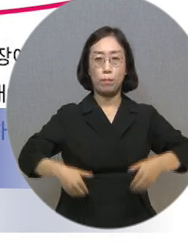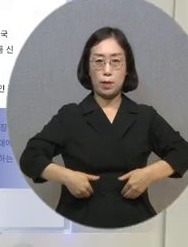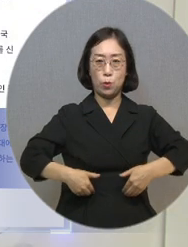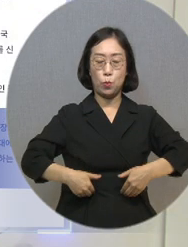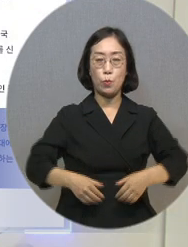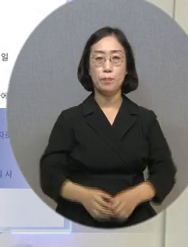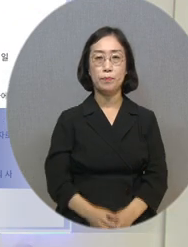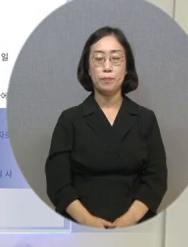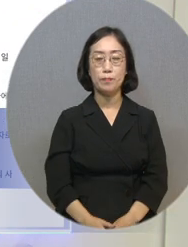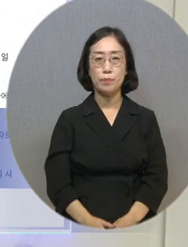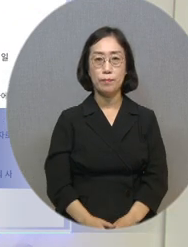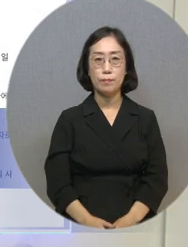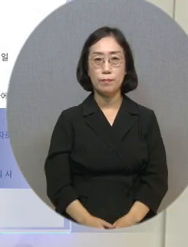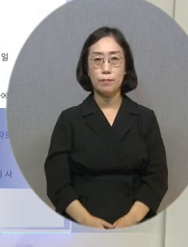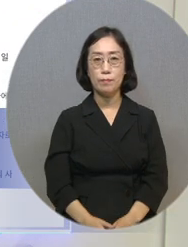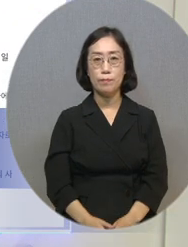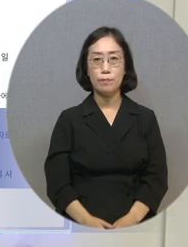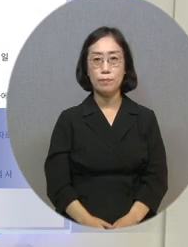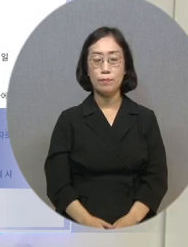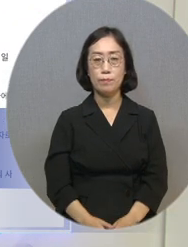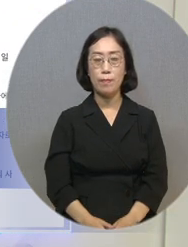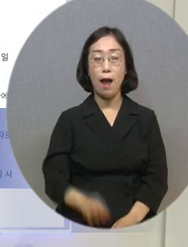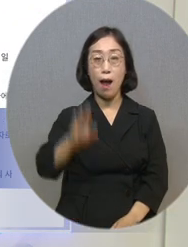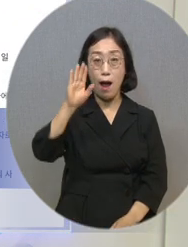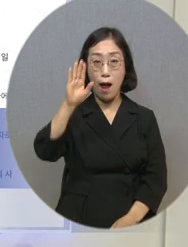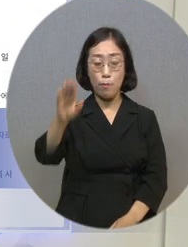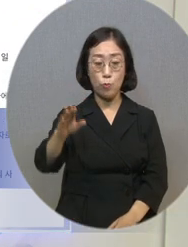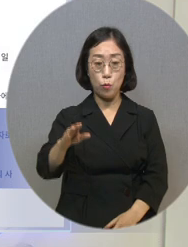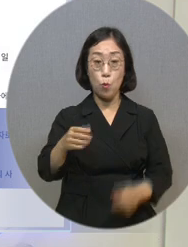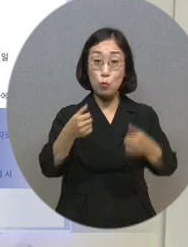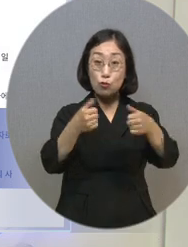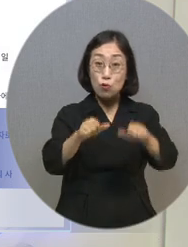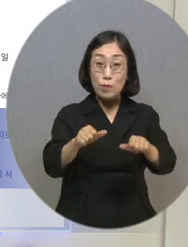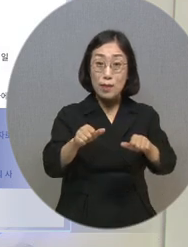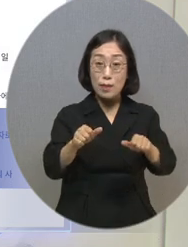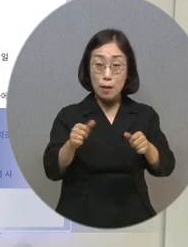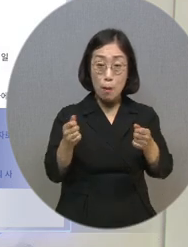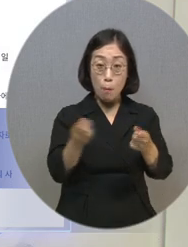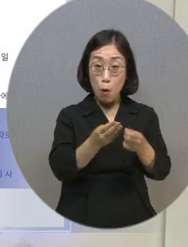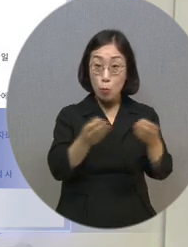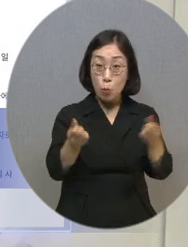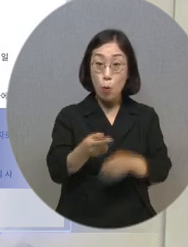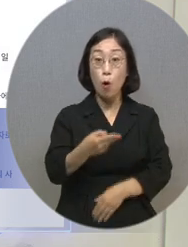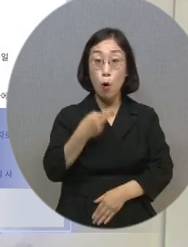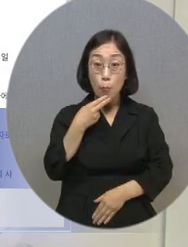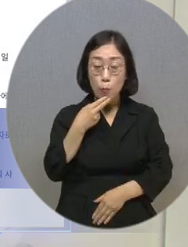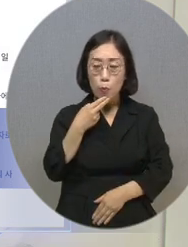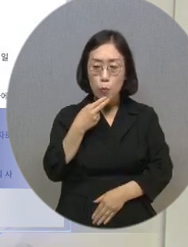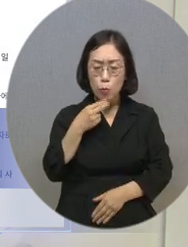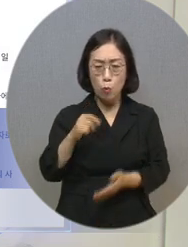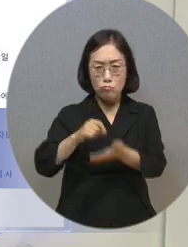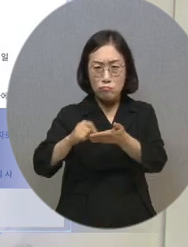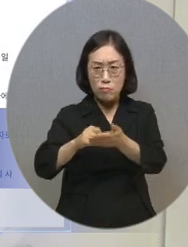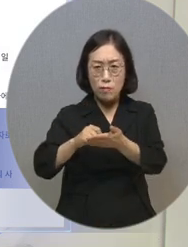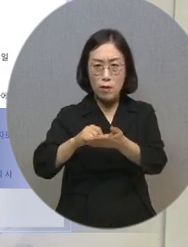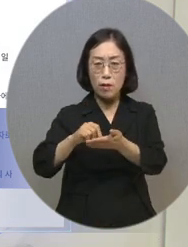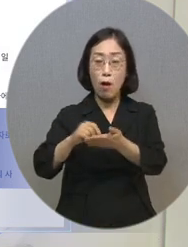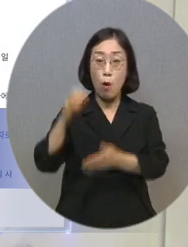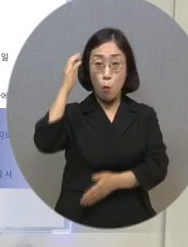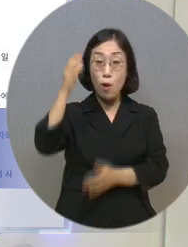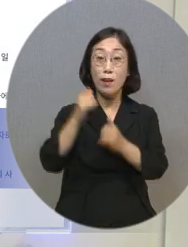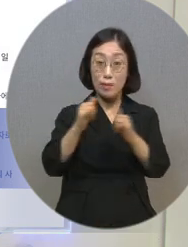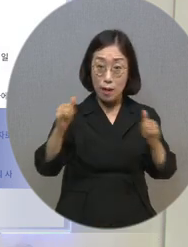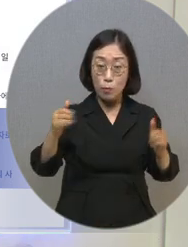합니다 다음 뉴스입니다 앞으로 주민 등록 번호가 없거나 이용이 곤란한 대상자도 복지 급여를 받을 수